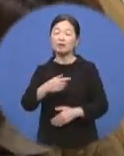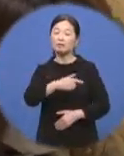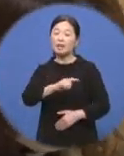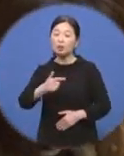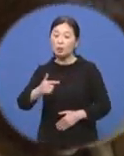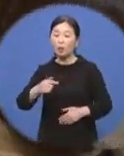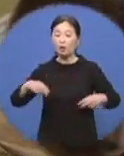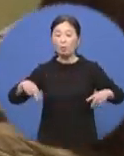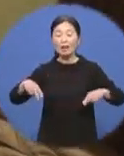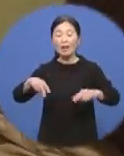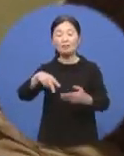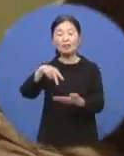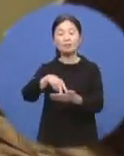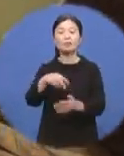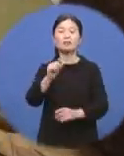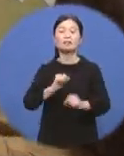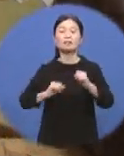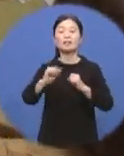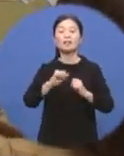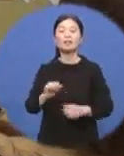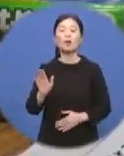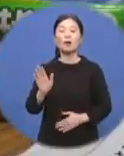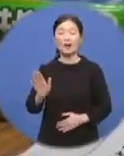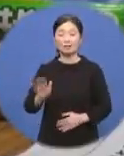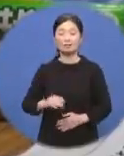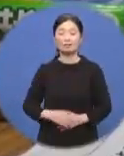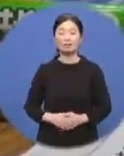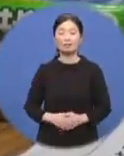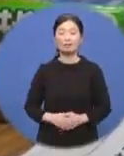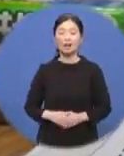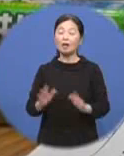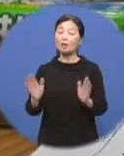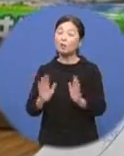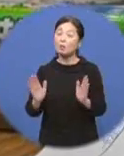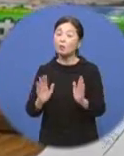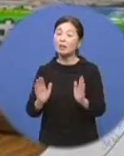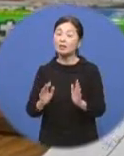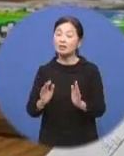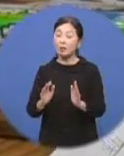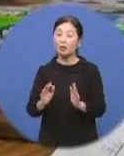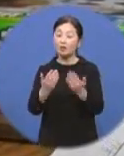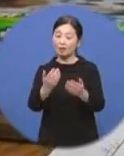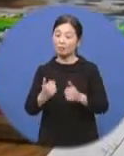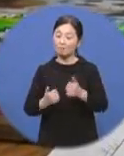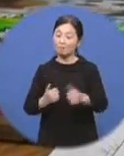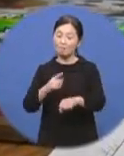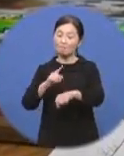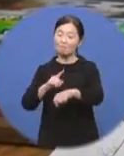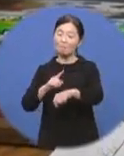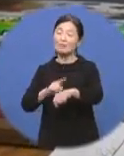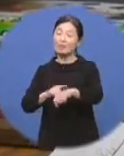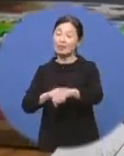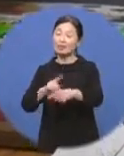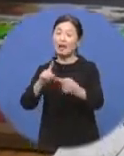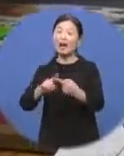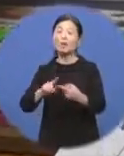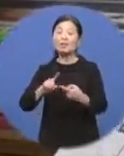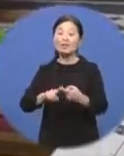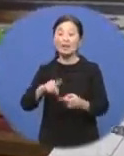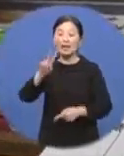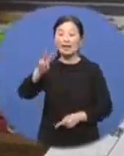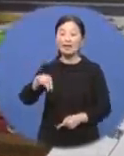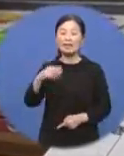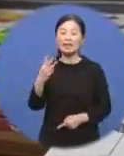活動しています。この日は子どもたちの登校時間に合わせてリユース本の受付を行いました